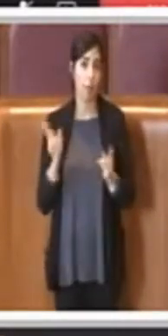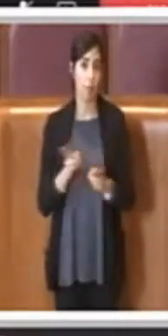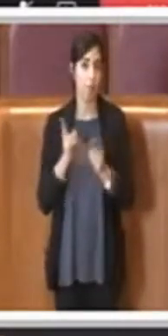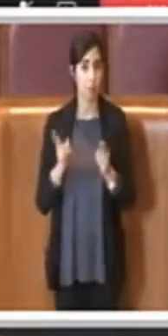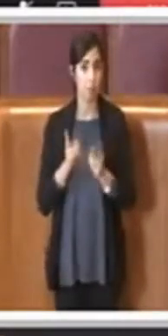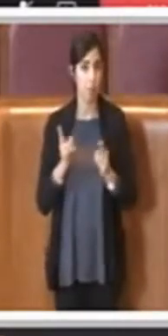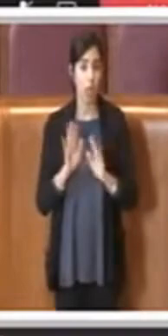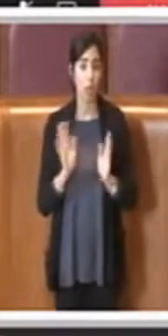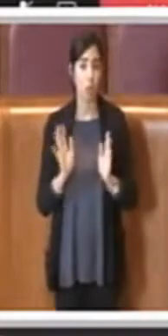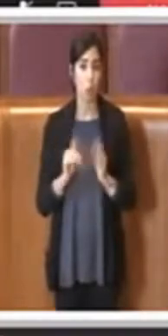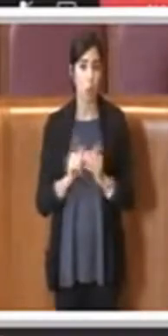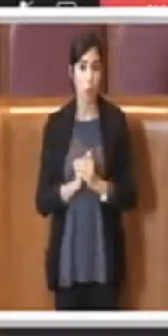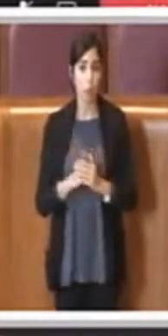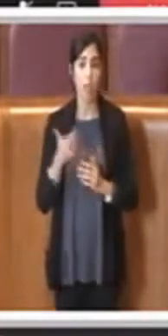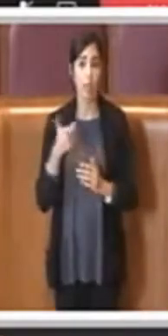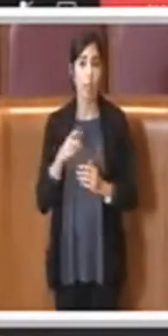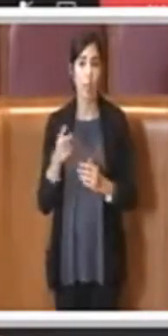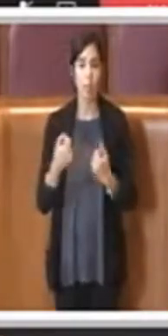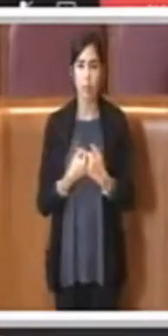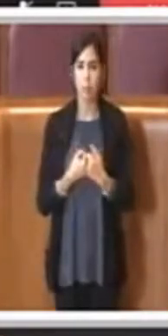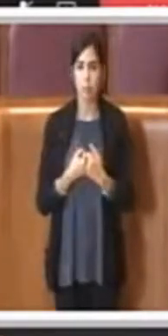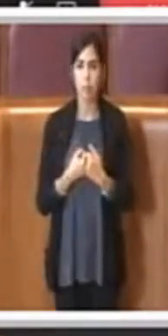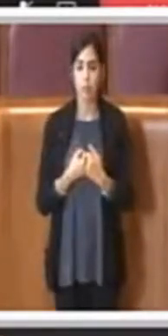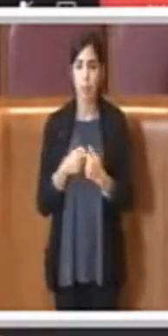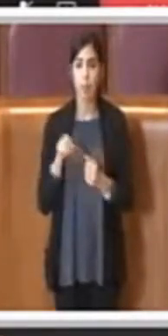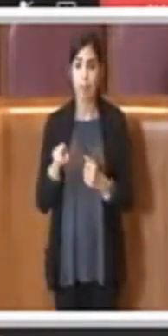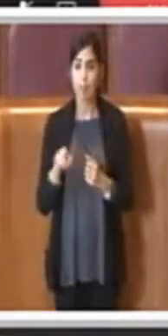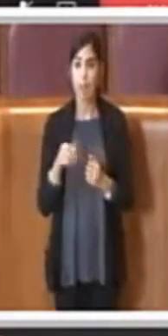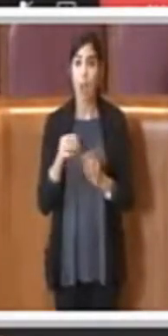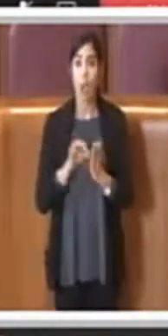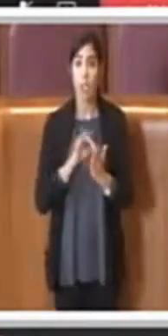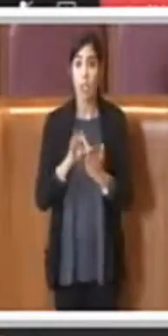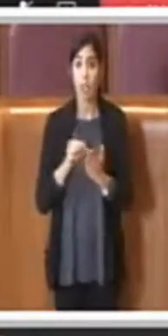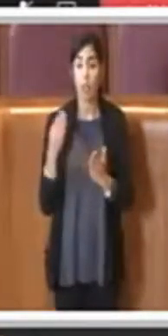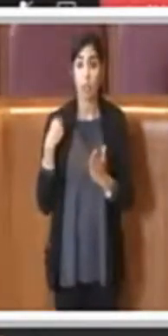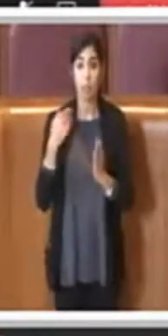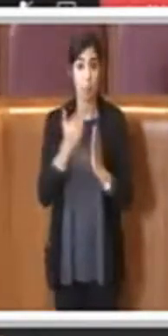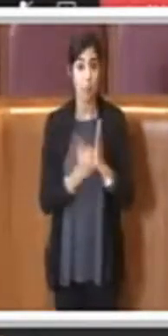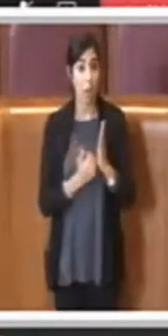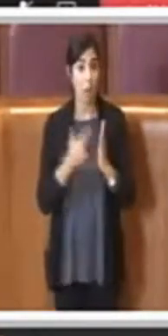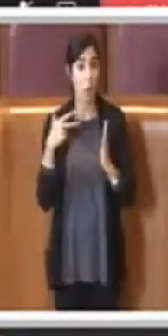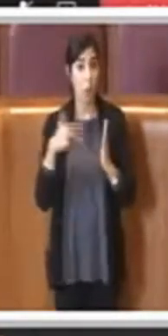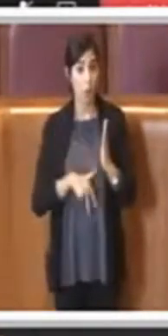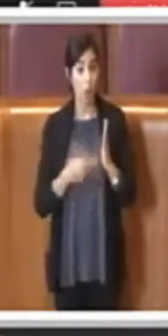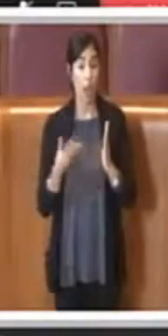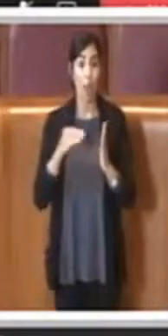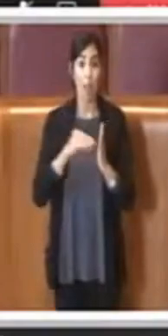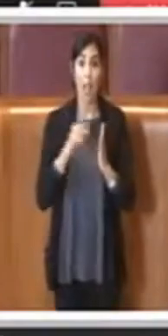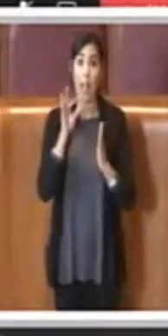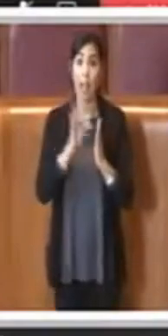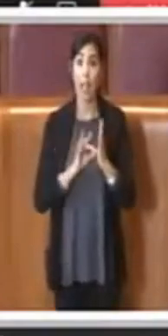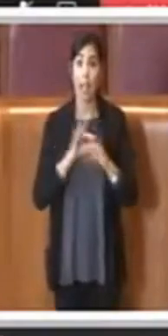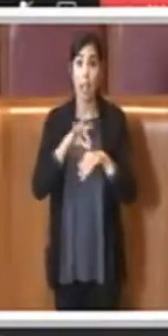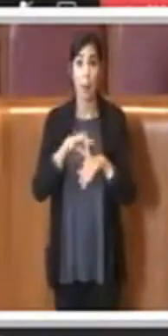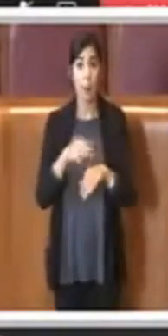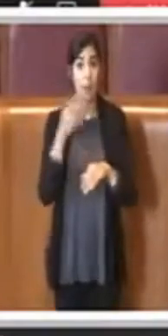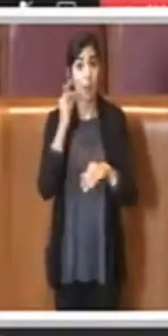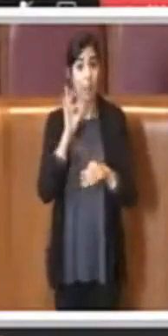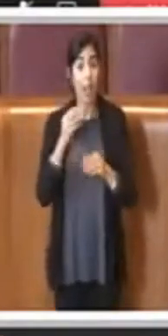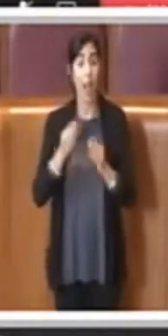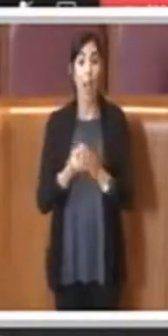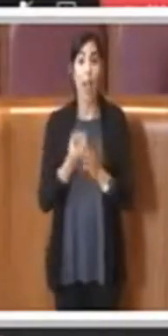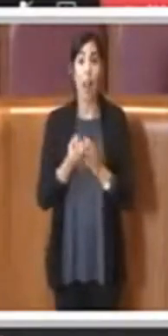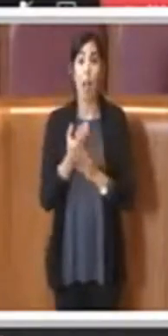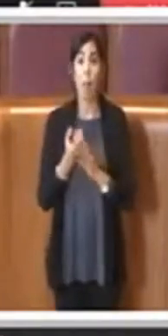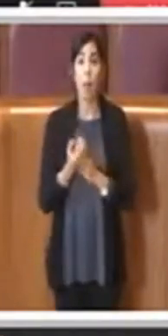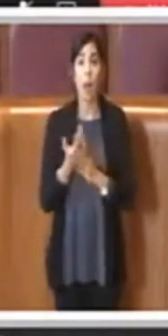perché sarebbe incongruente, in quanto ci chiede di inserire nel piano sociale le linee guida per l'elaborazione del regolamento organizzativo dei